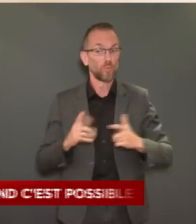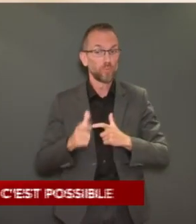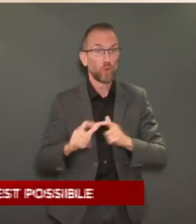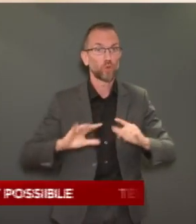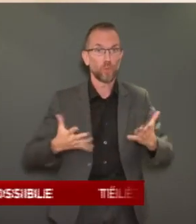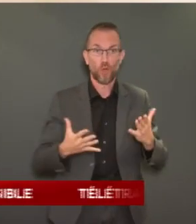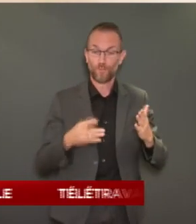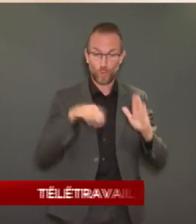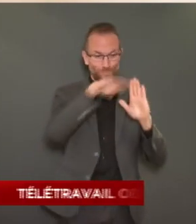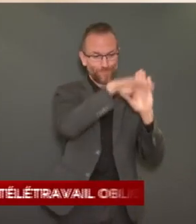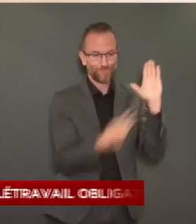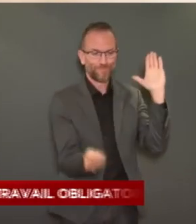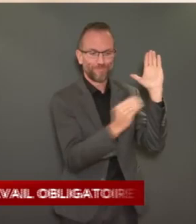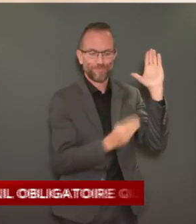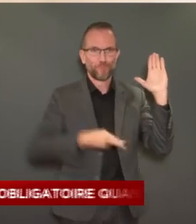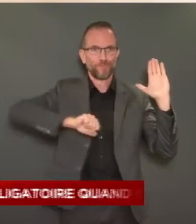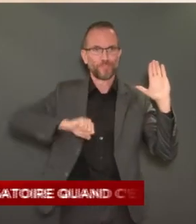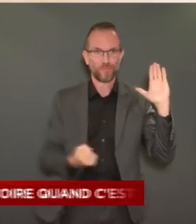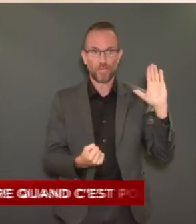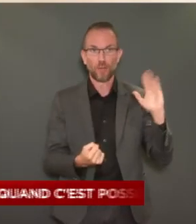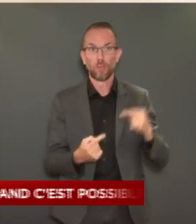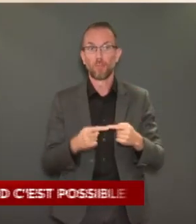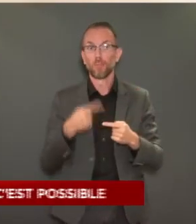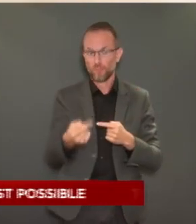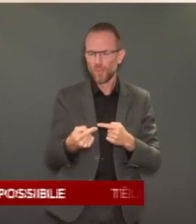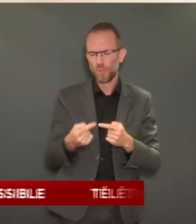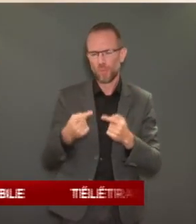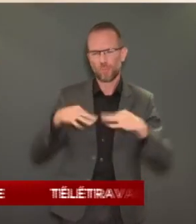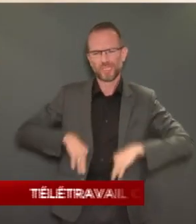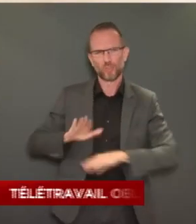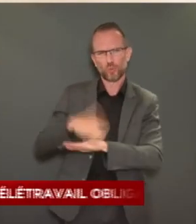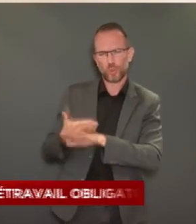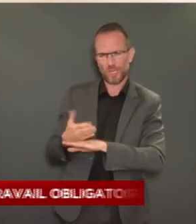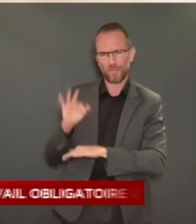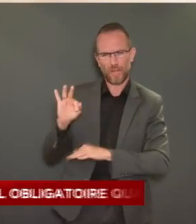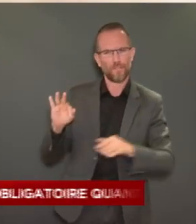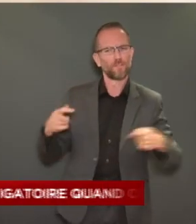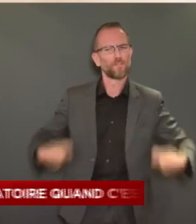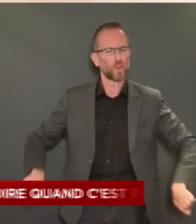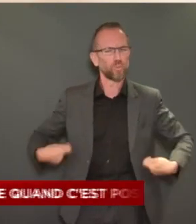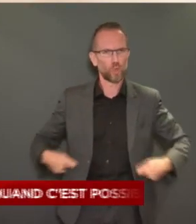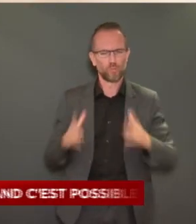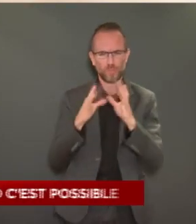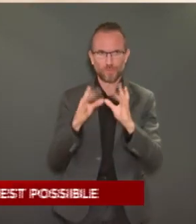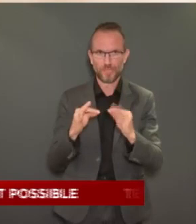Santé va les expliquer plus en détail tout à l'heure, mais je vous donne déjà les principes,